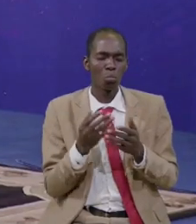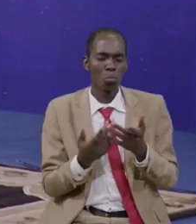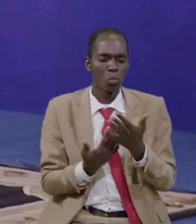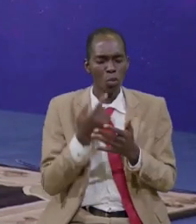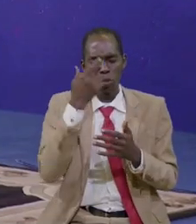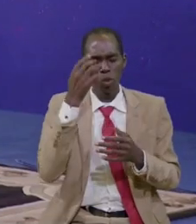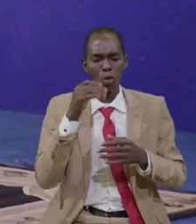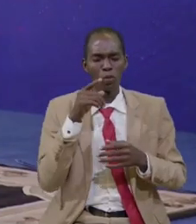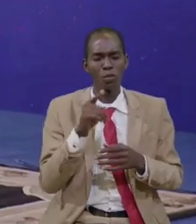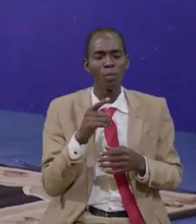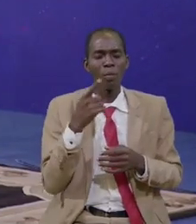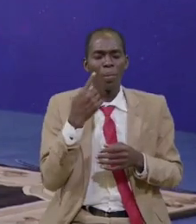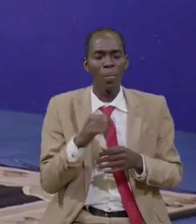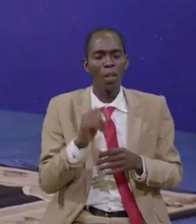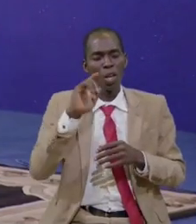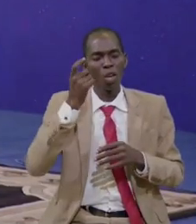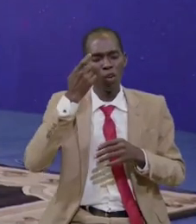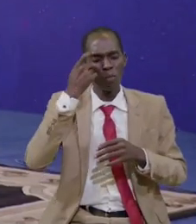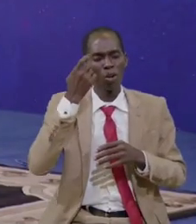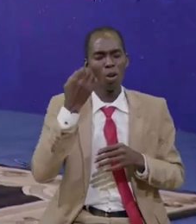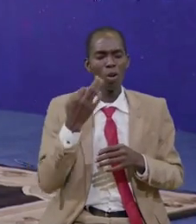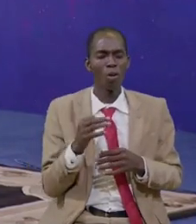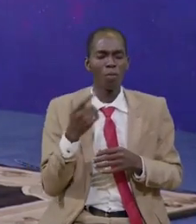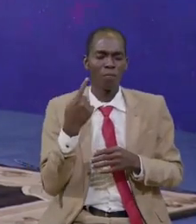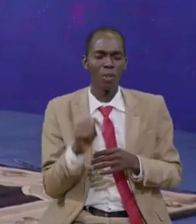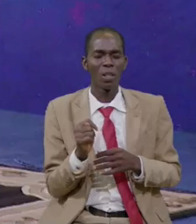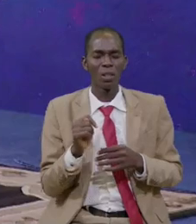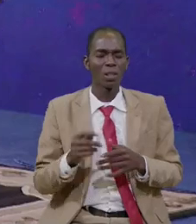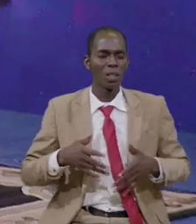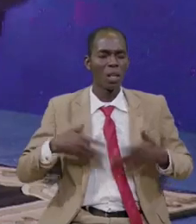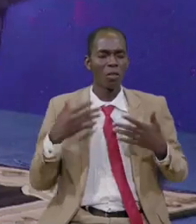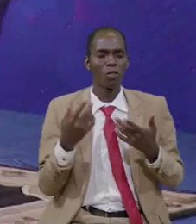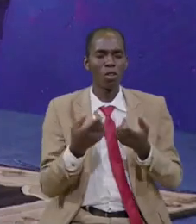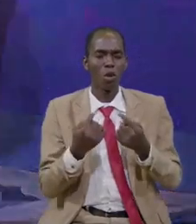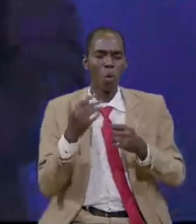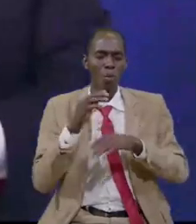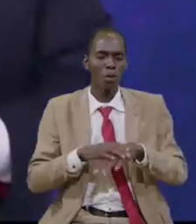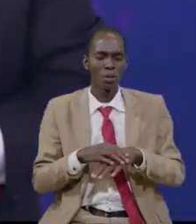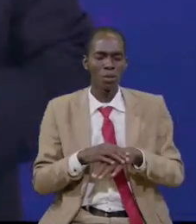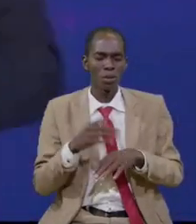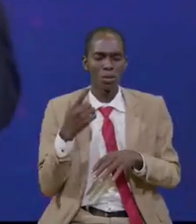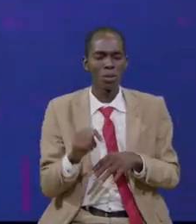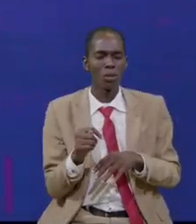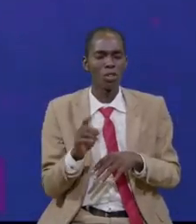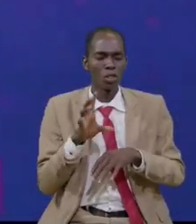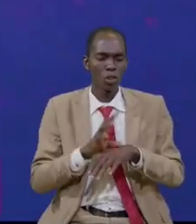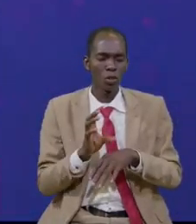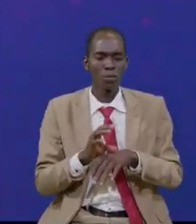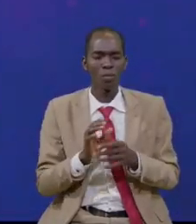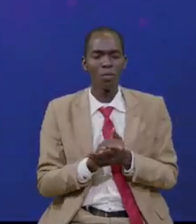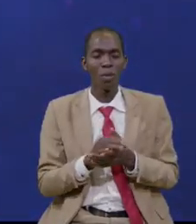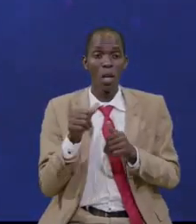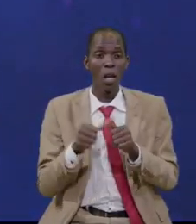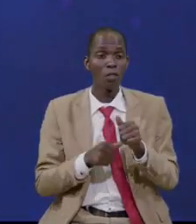Maintenant, le gouvernement de ta vie vient sur son épaule. L'église, chaque